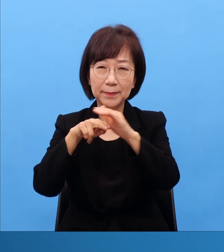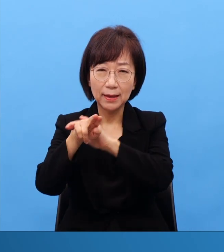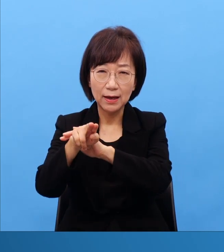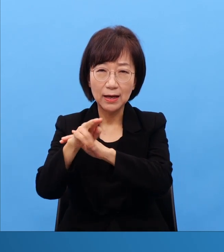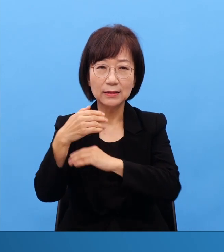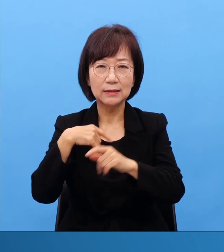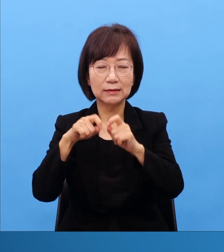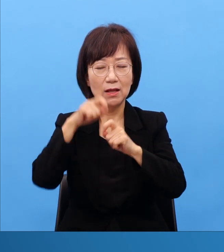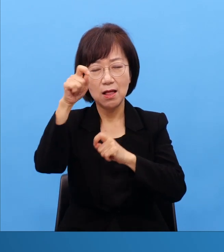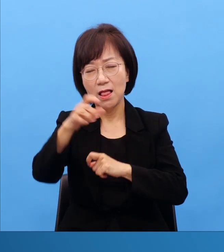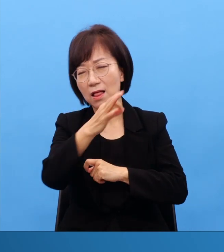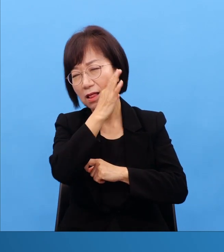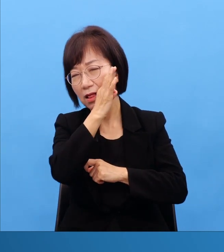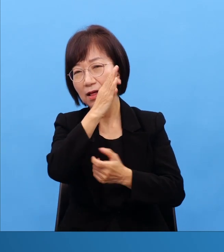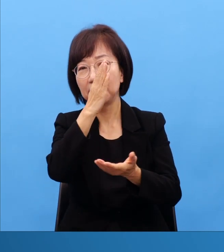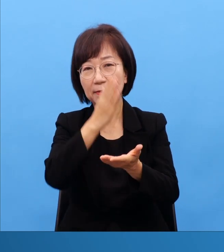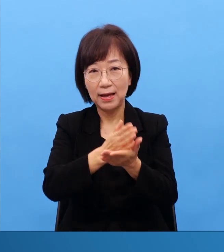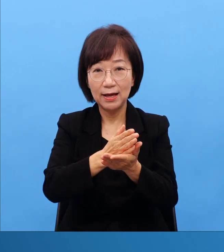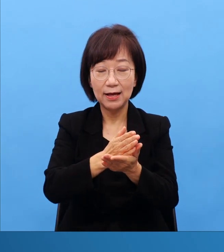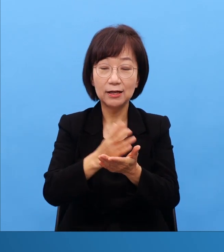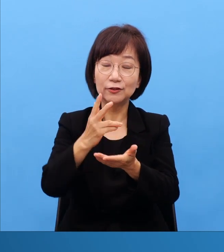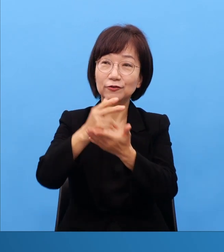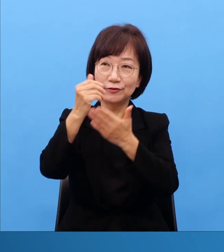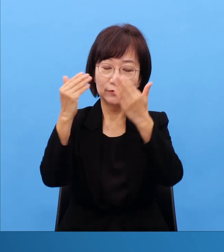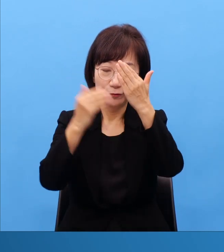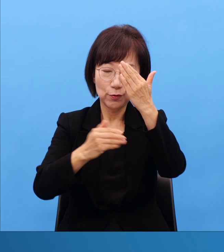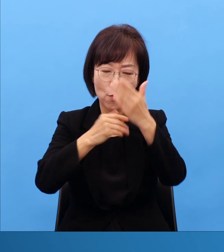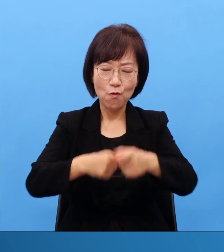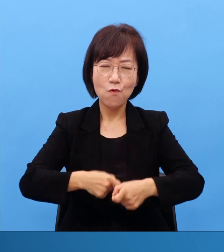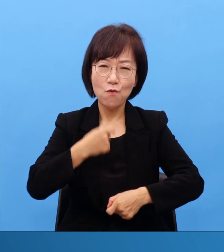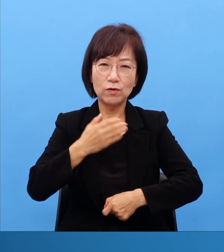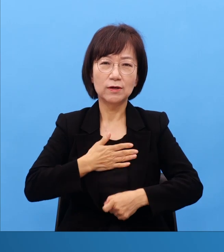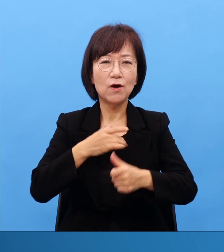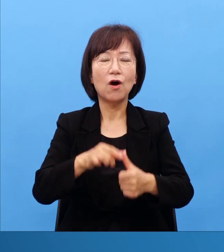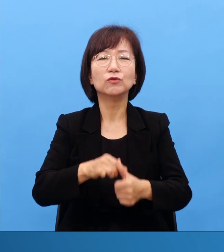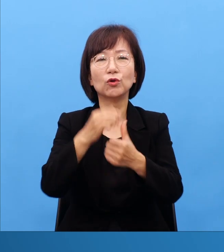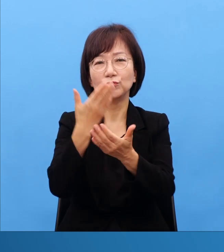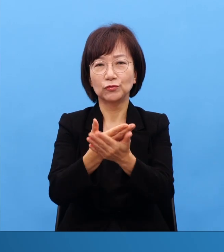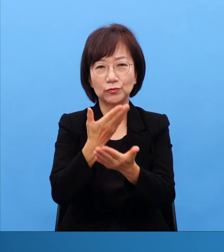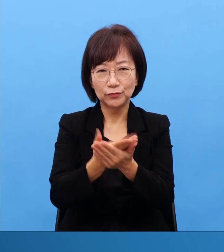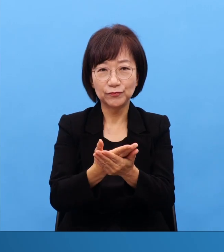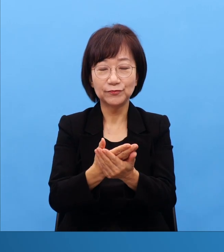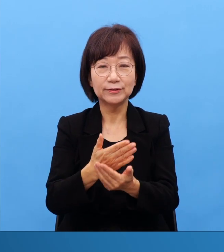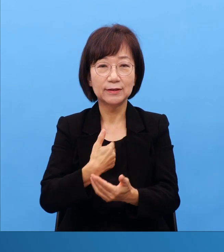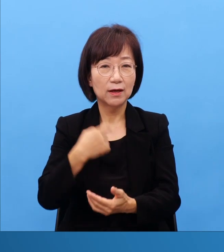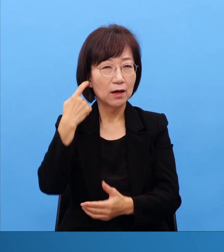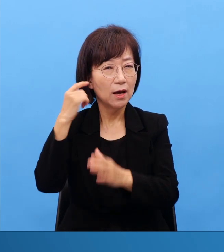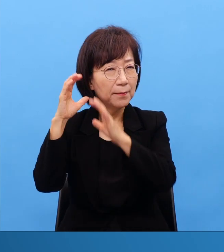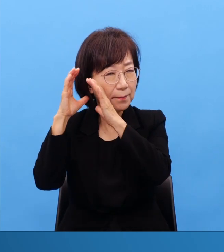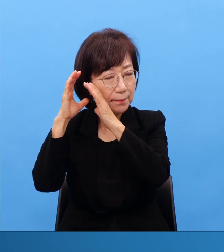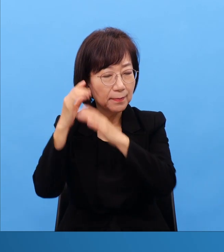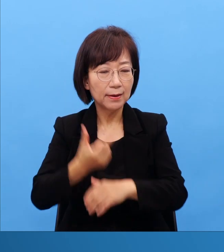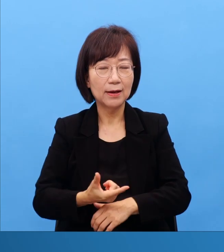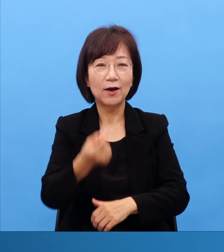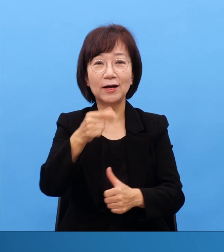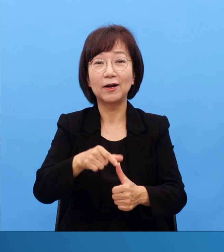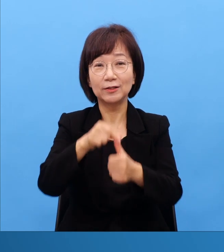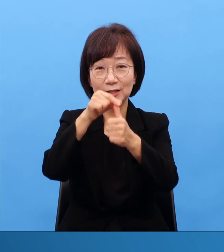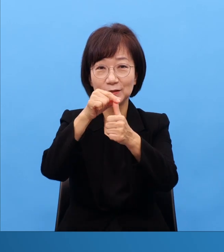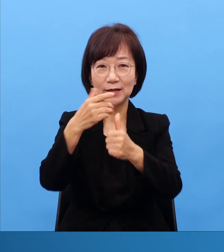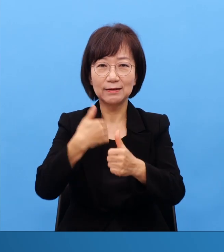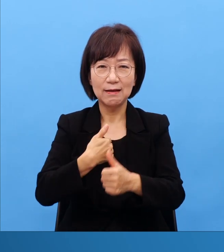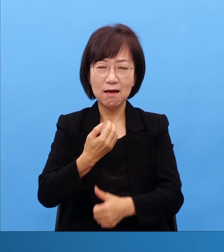나를 영원히 부끄럽게 하지 마시고 주의 공의로 나를 건지소서. 내게 길을 기울여 속히